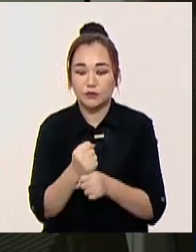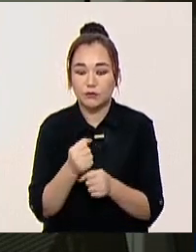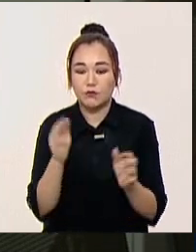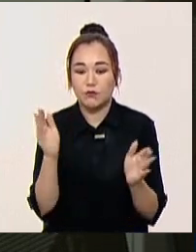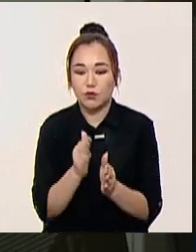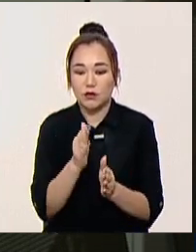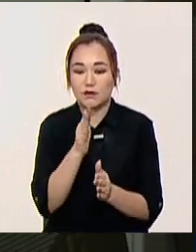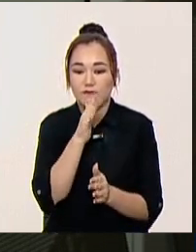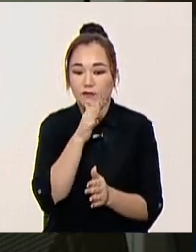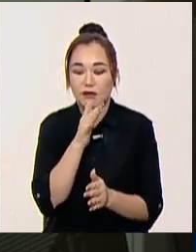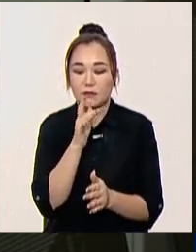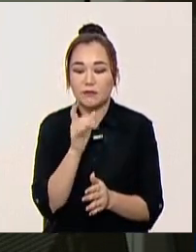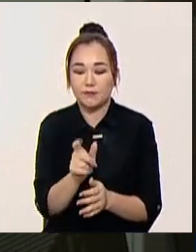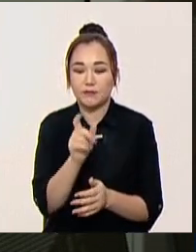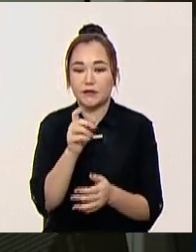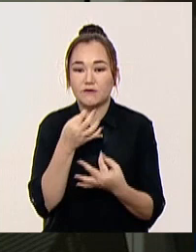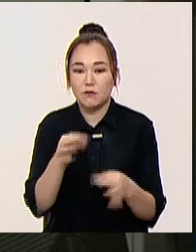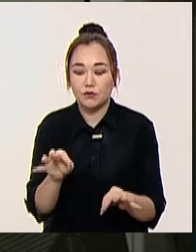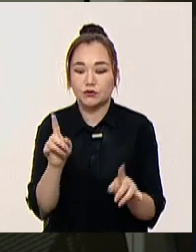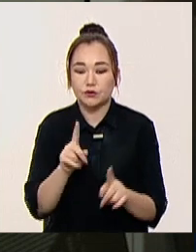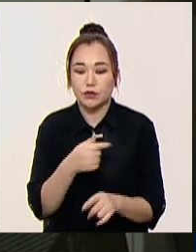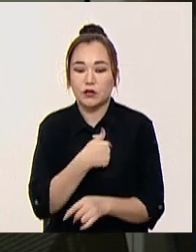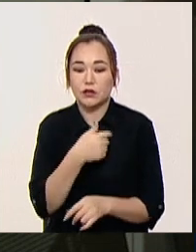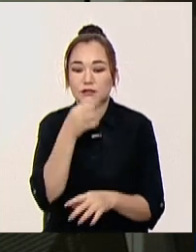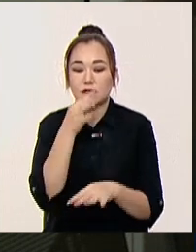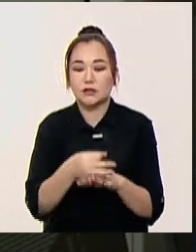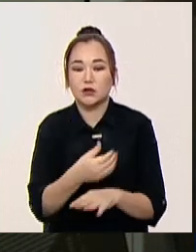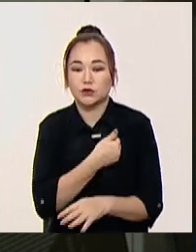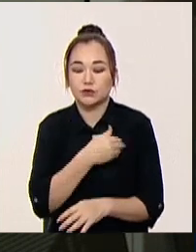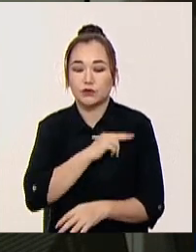гибкий рабочий график. Что я имею в виду? Это